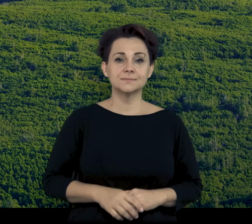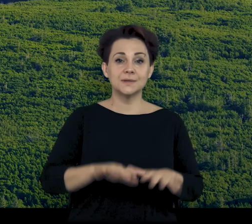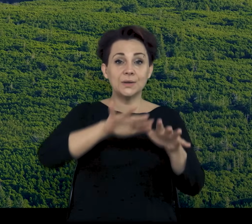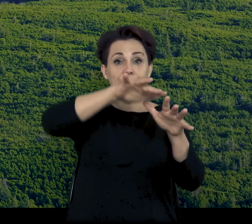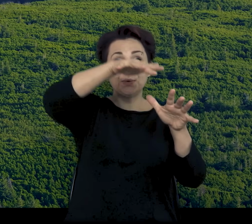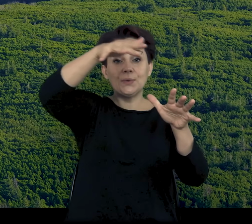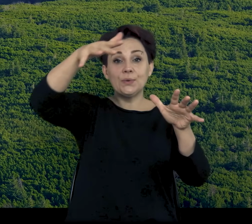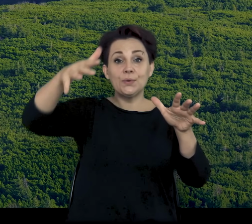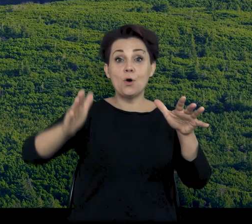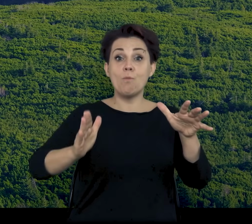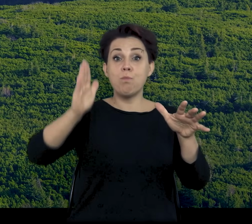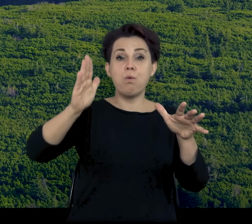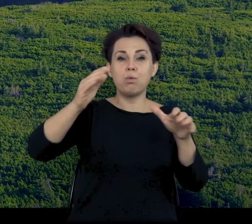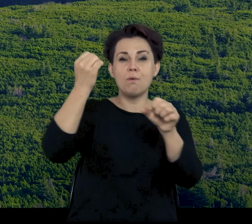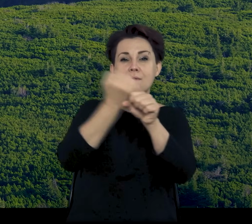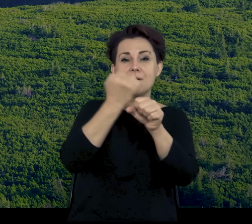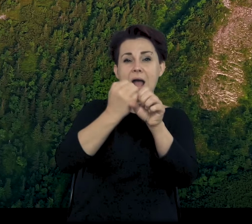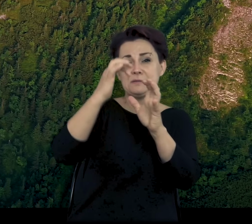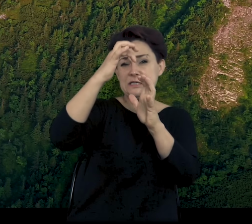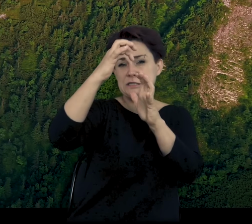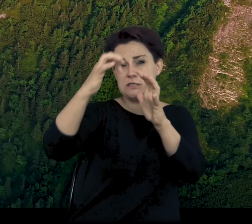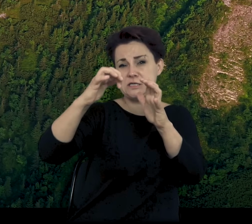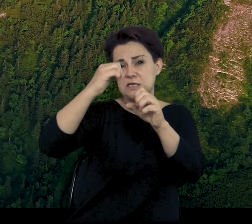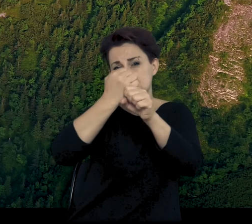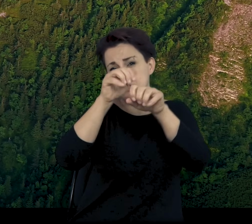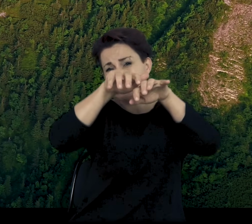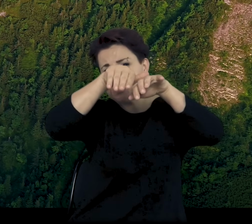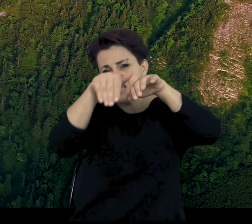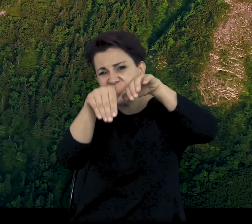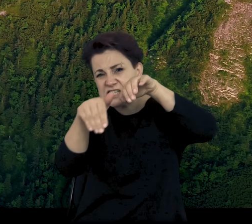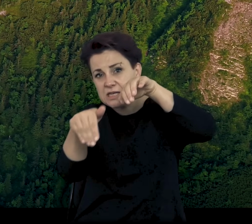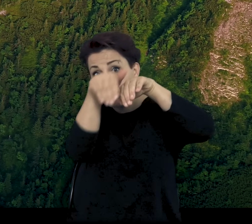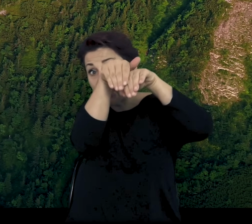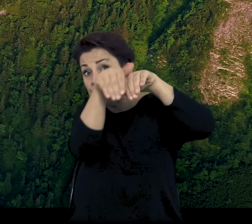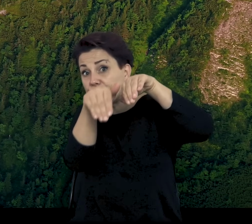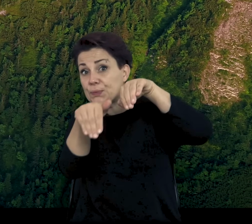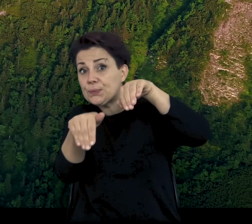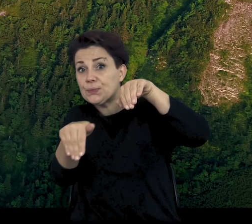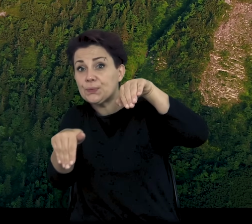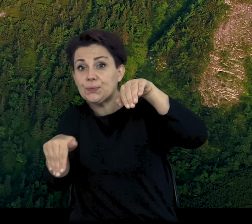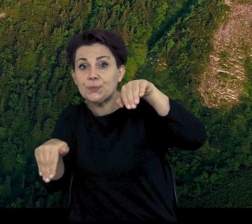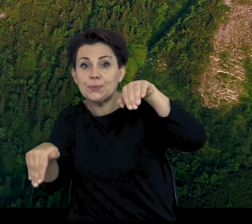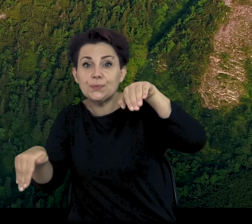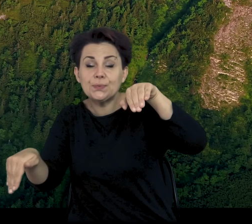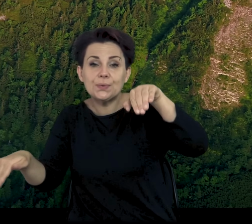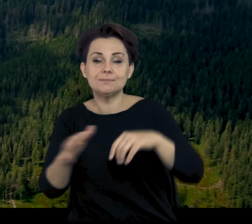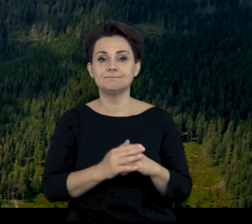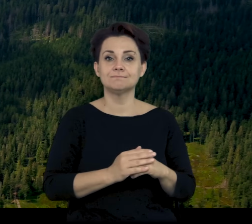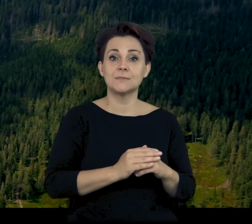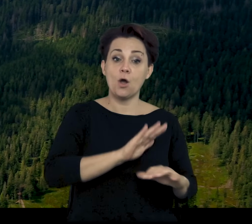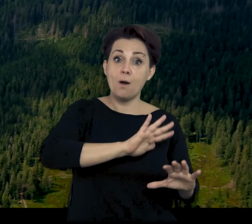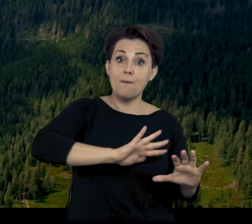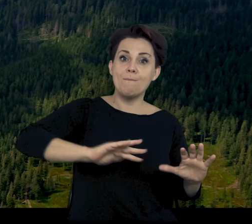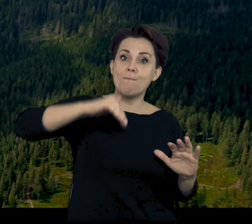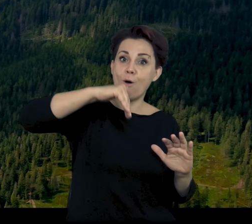Północne zbocza, poznaczone żlebami i rumowiskami skalnymi, opadają stromo w dół.